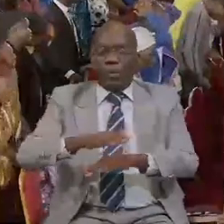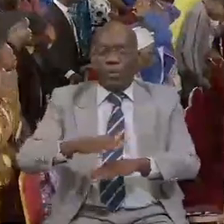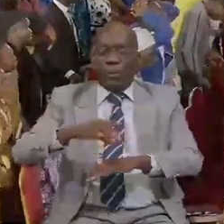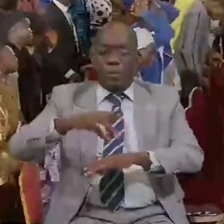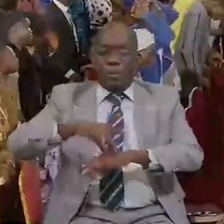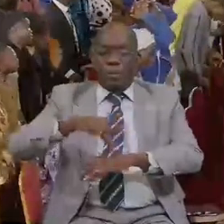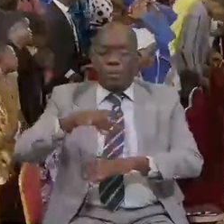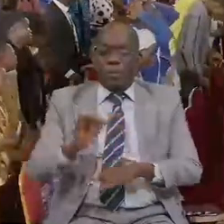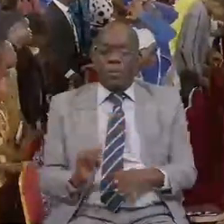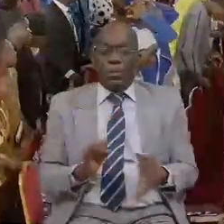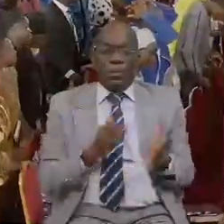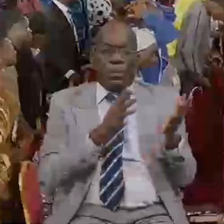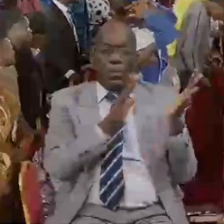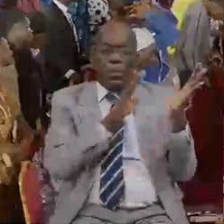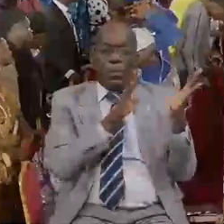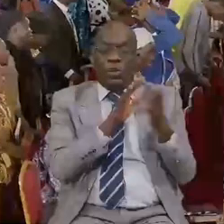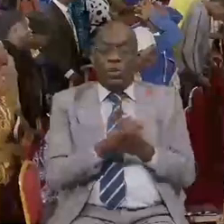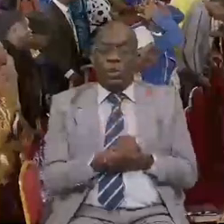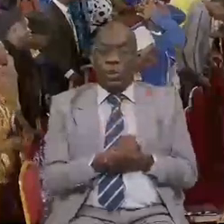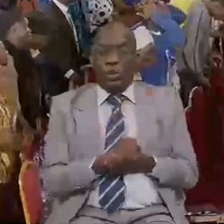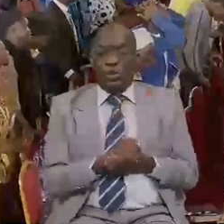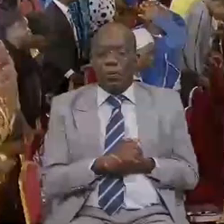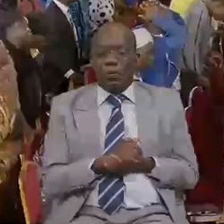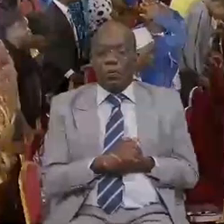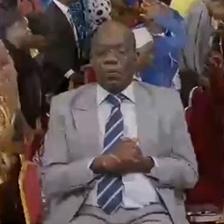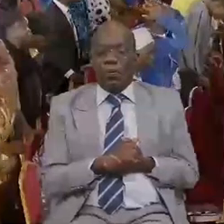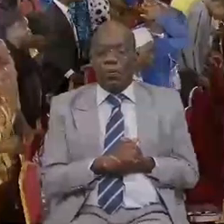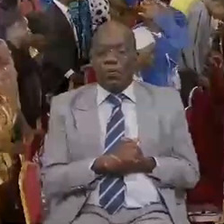au-delà des attentes terrestres.